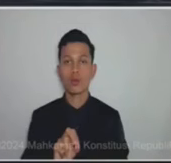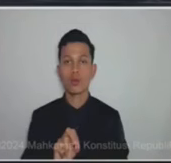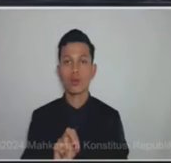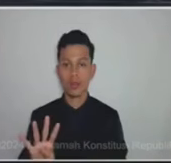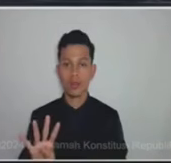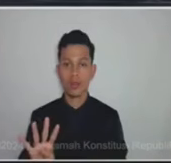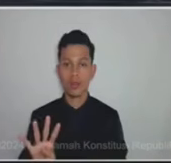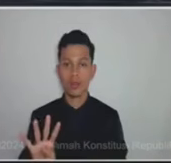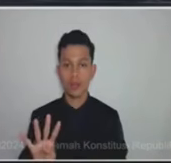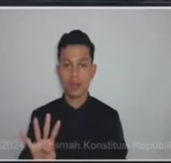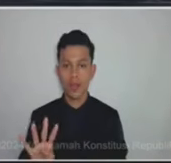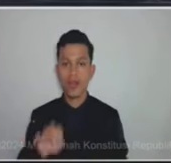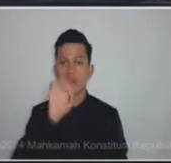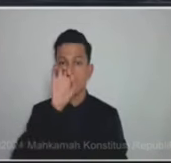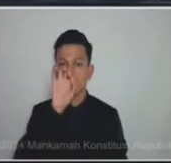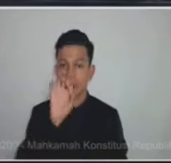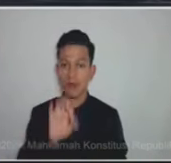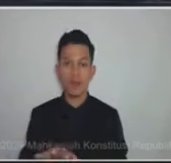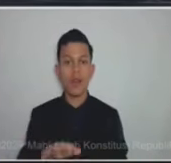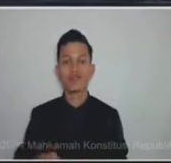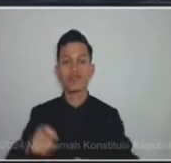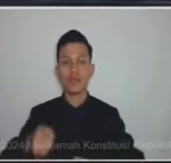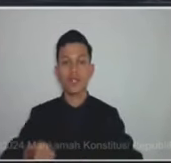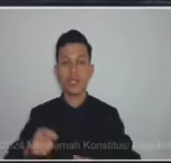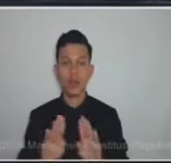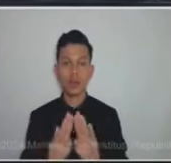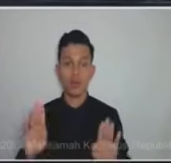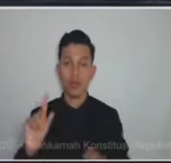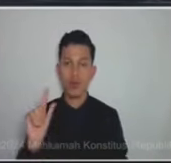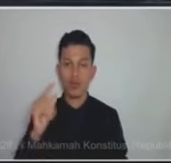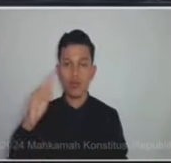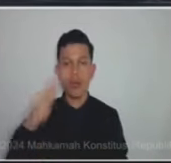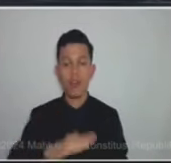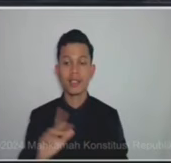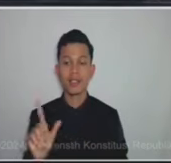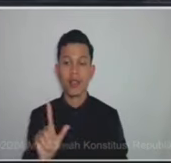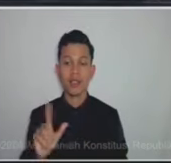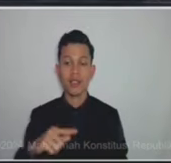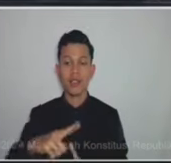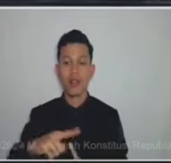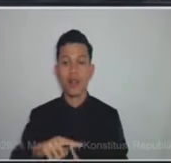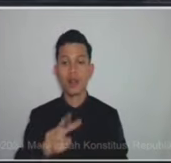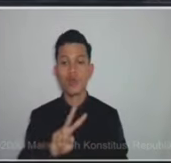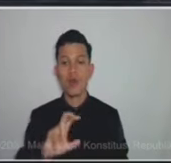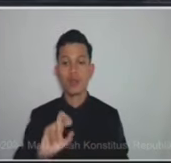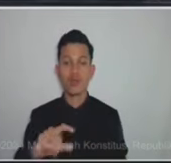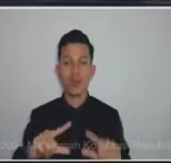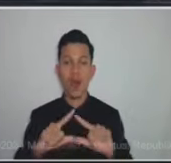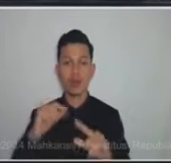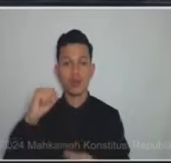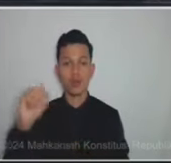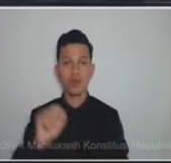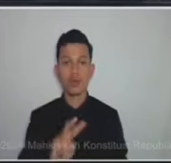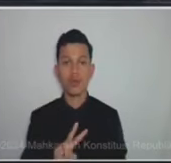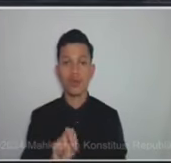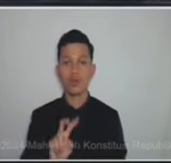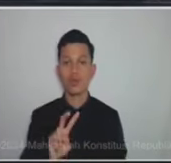diucapkan dalam sidang pleno mahkamah ktitus terbuka untuk umum pada hari Selasa tanggal 20 bulan Agustus tahun